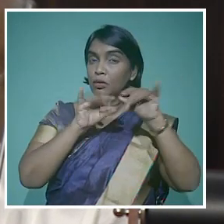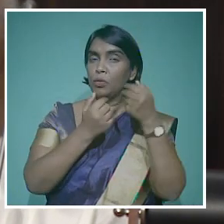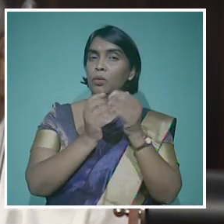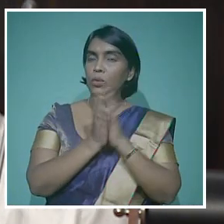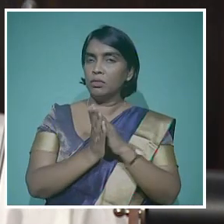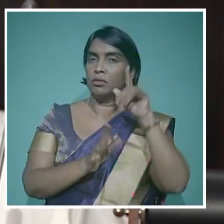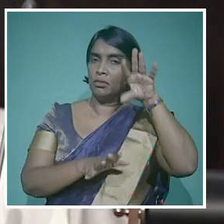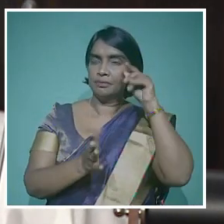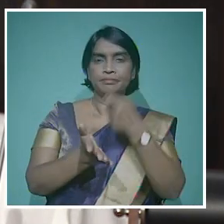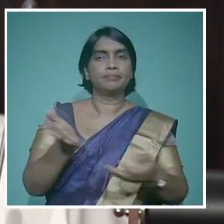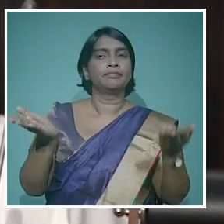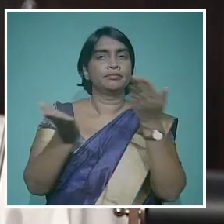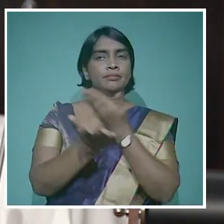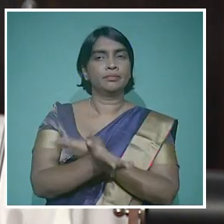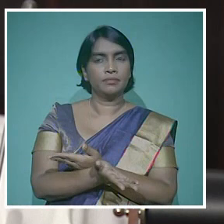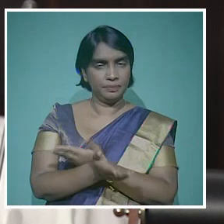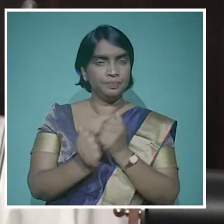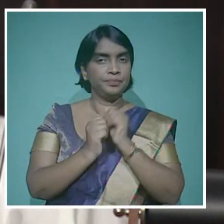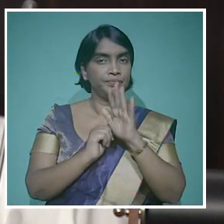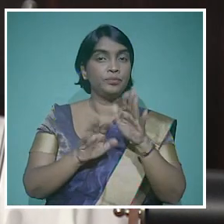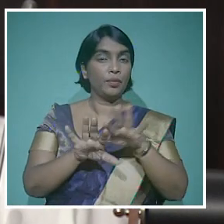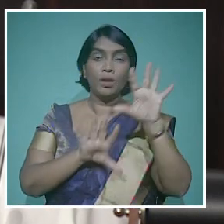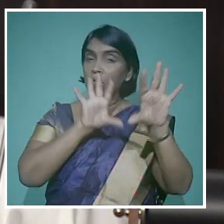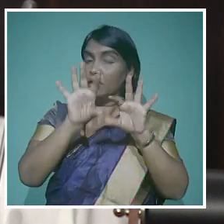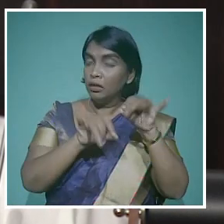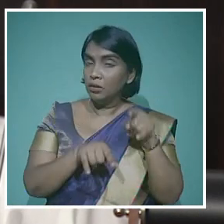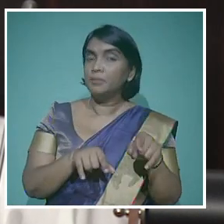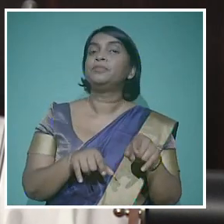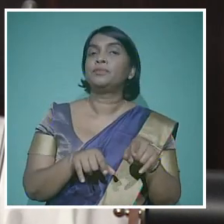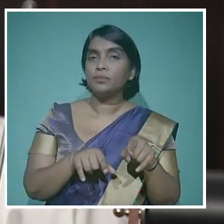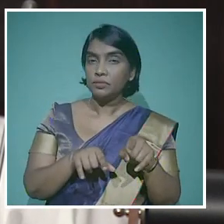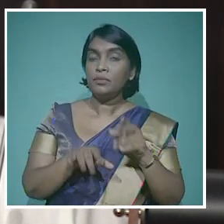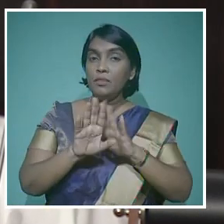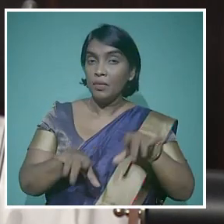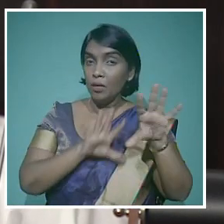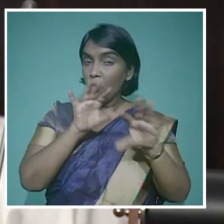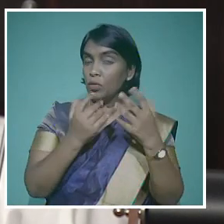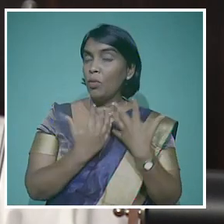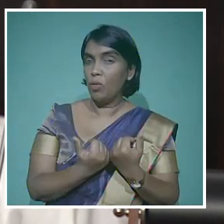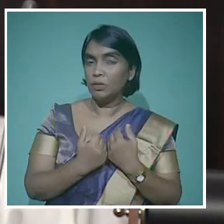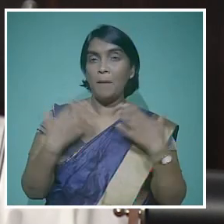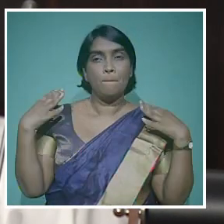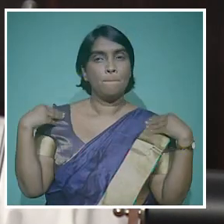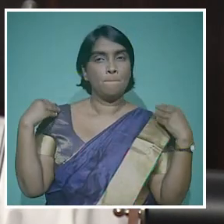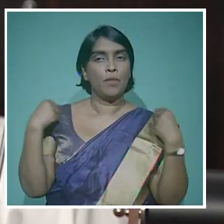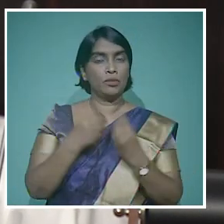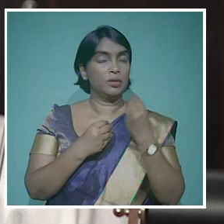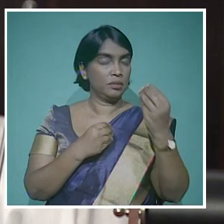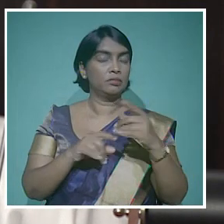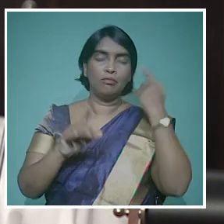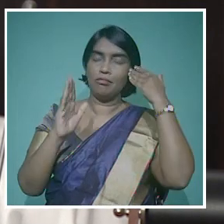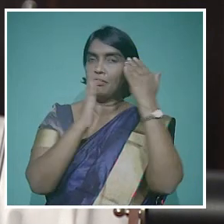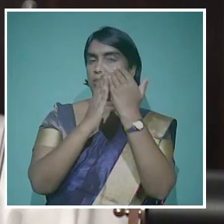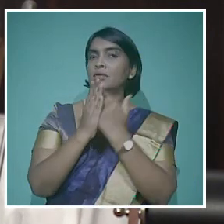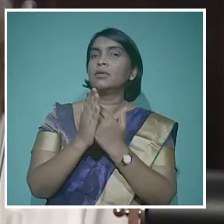සමග අවබෝධතා ගිවිසුම් වලට එළඹීම සිසුන් තෝරා ගැනීම තෝරාගත් සිසුන්ට අවශ්‍ය පහසුකම් සැලසීම ආදී කරුණු